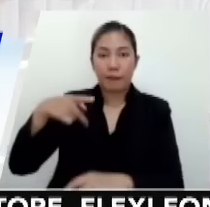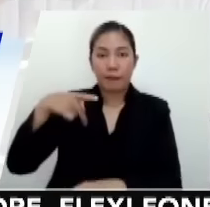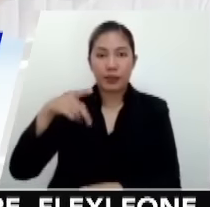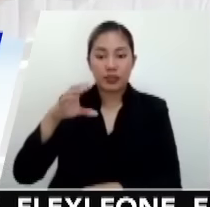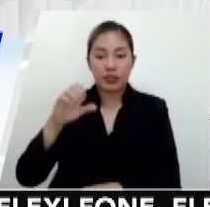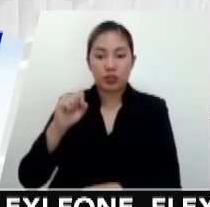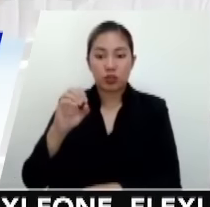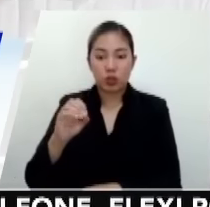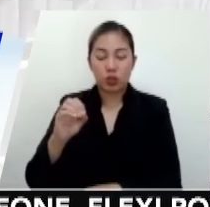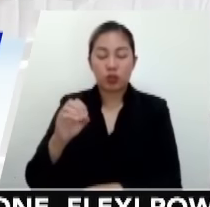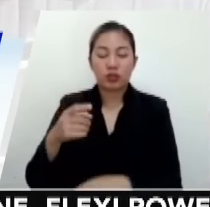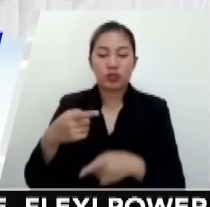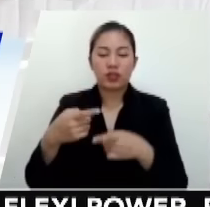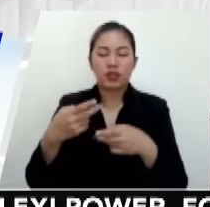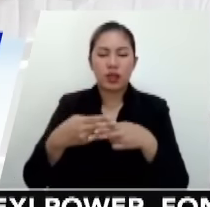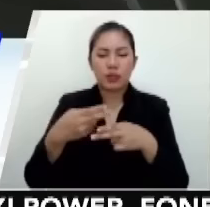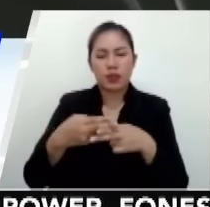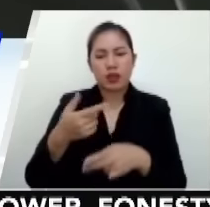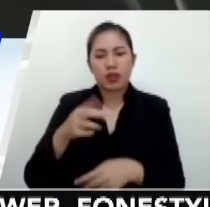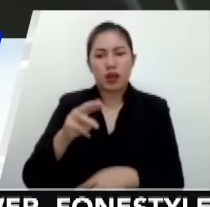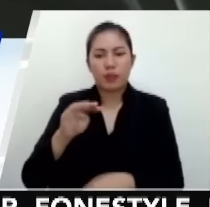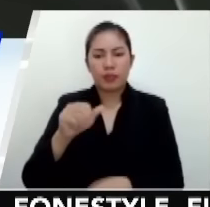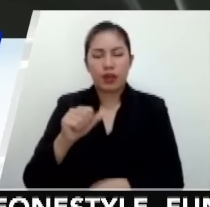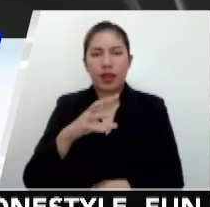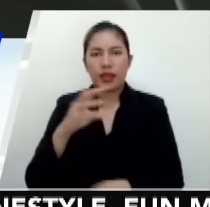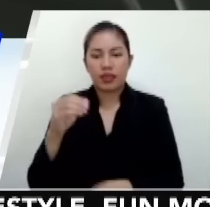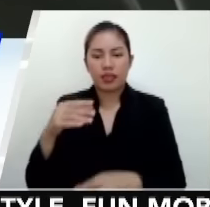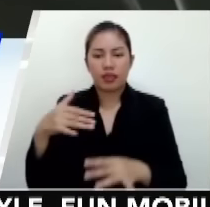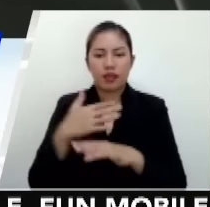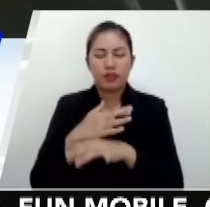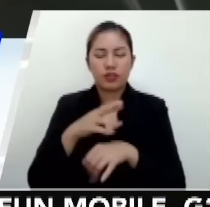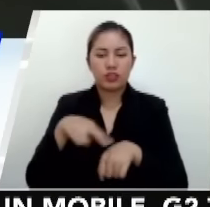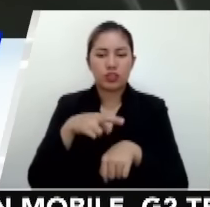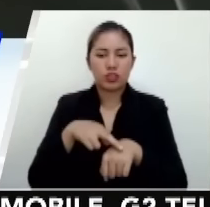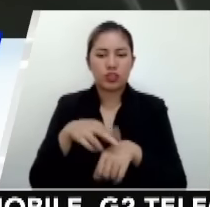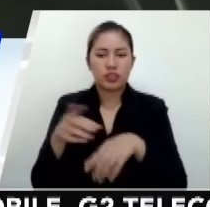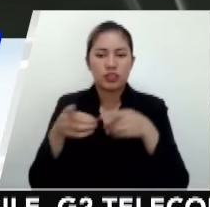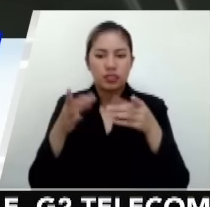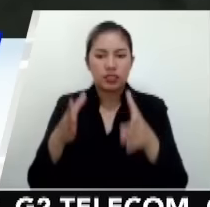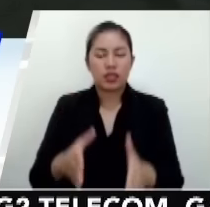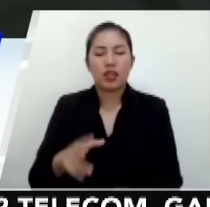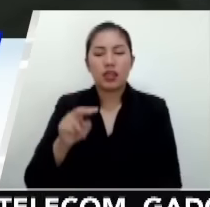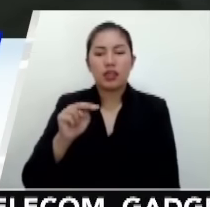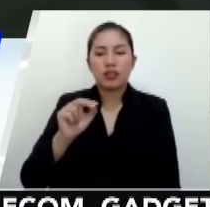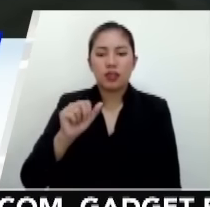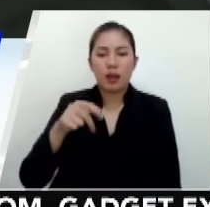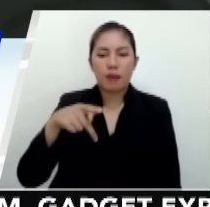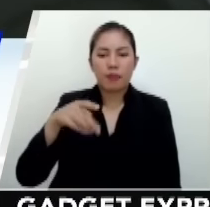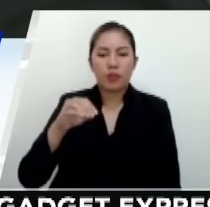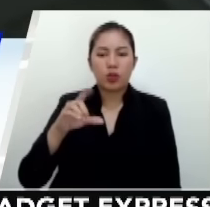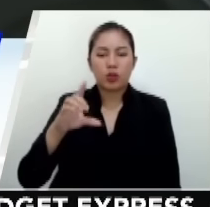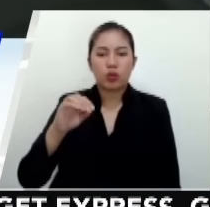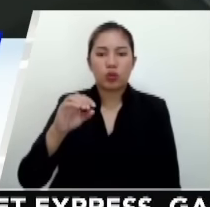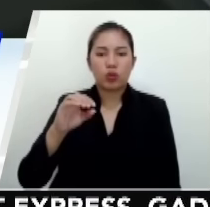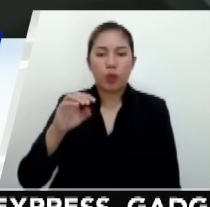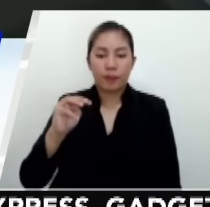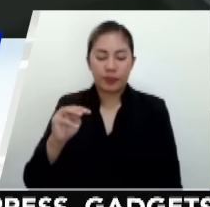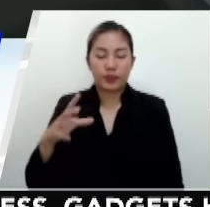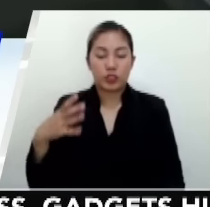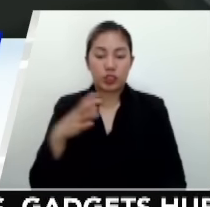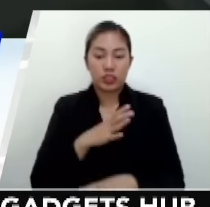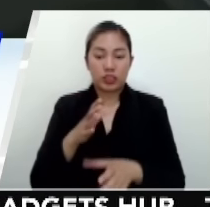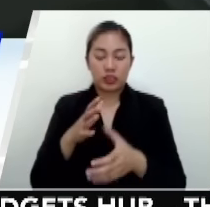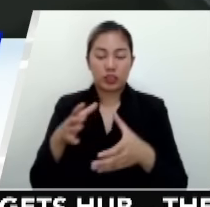at dating CIDG Davao Region Director at ngayon NAPLCOM Commissioner Edilberto Leonardo na nasa likod ng utos para ipapatay